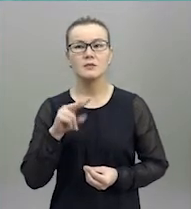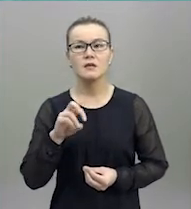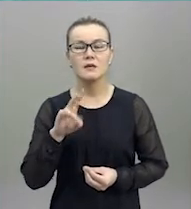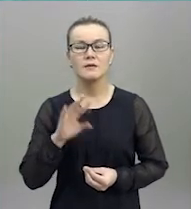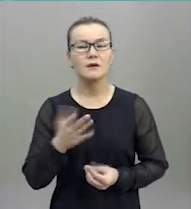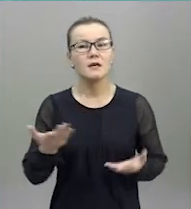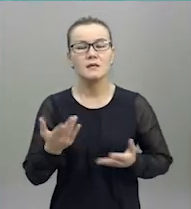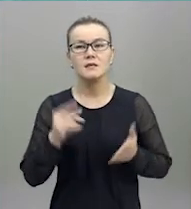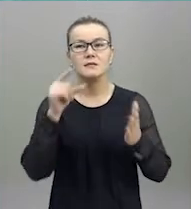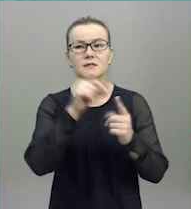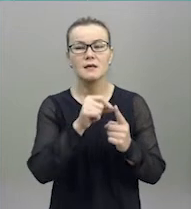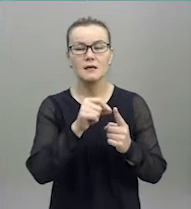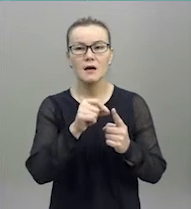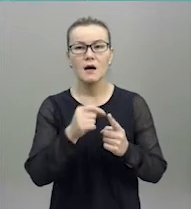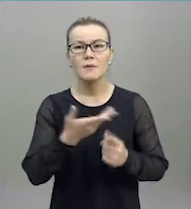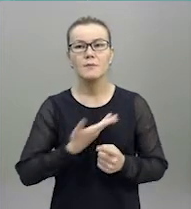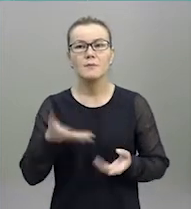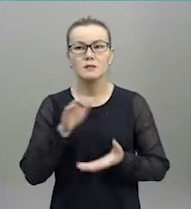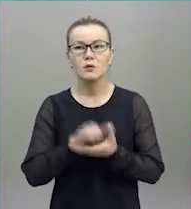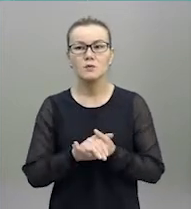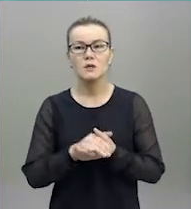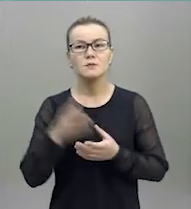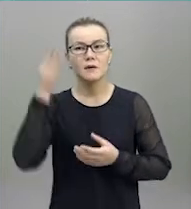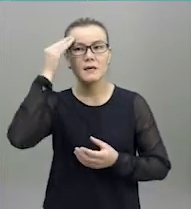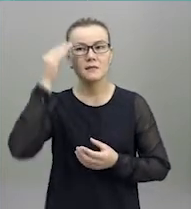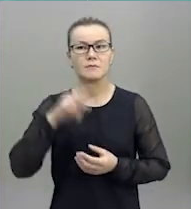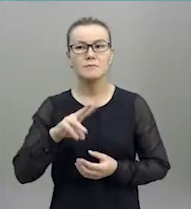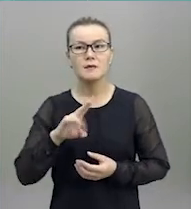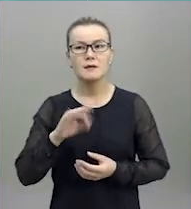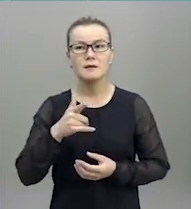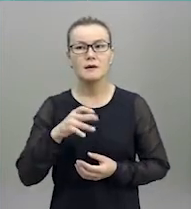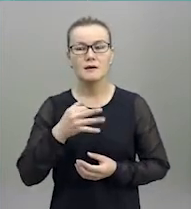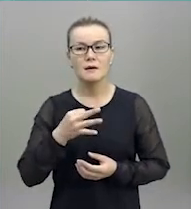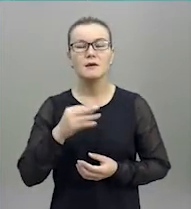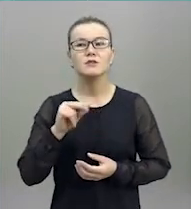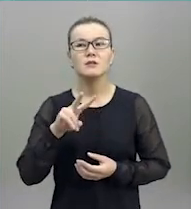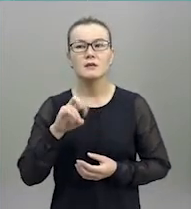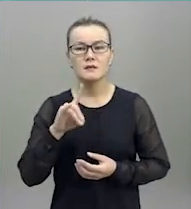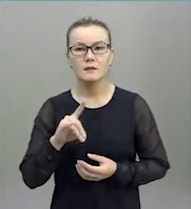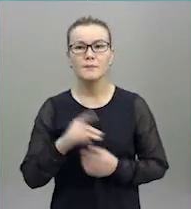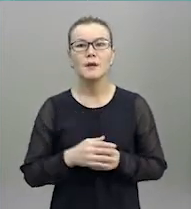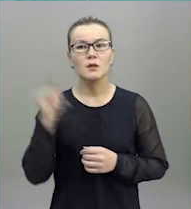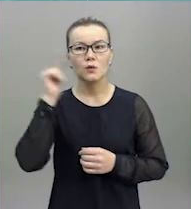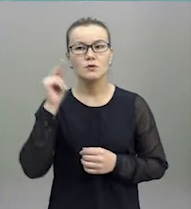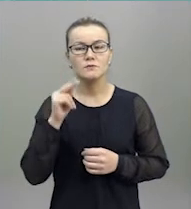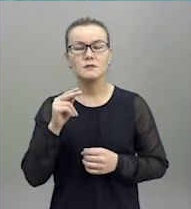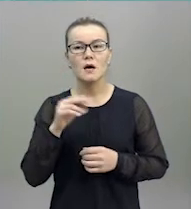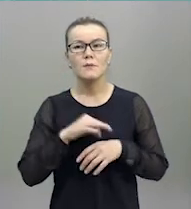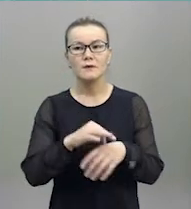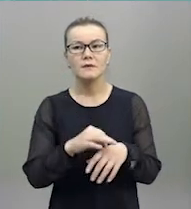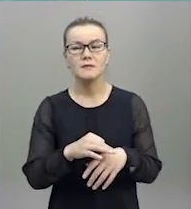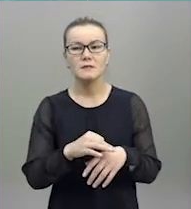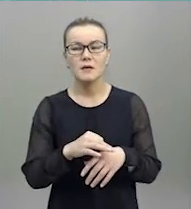нашего урока ну во-первых мы познакомимся с понятием многочлен научимся переводить многочлена к стандартному